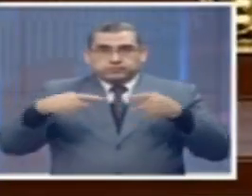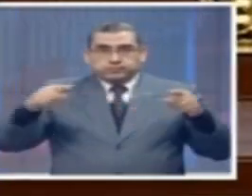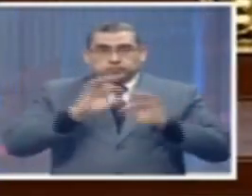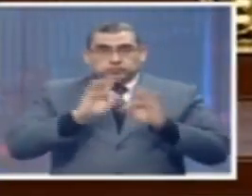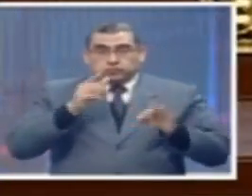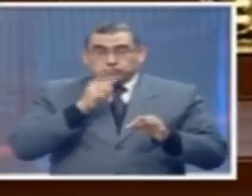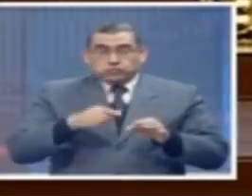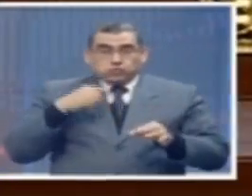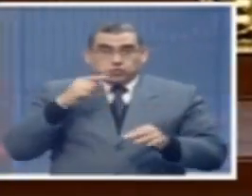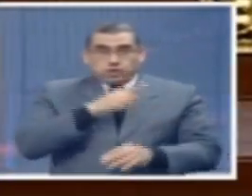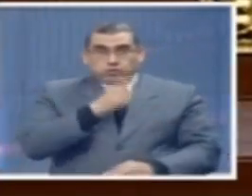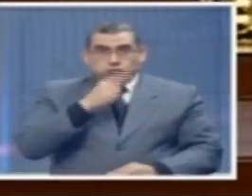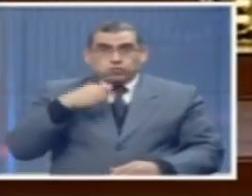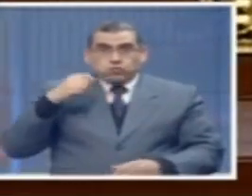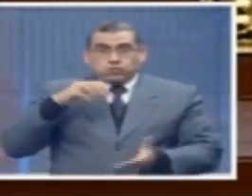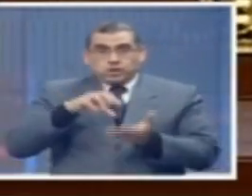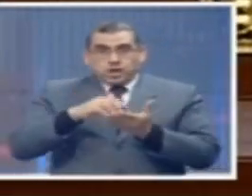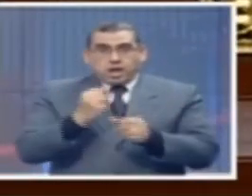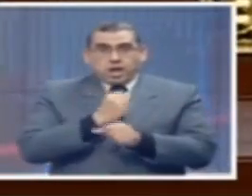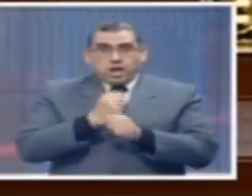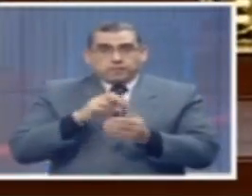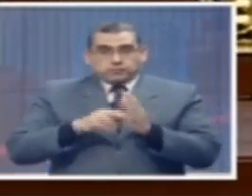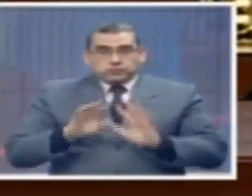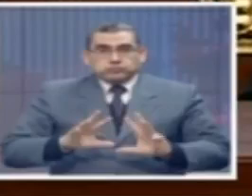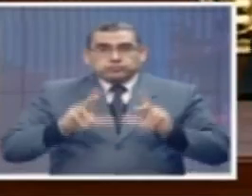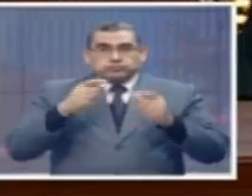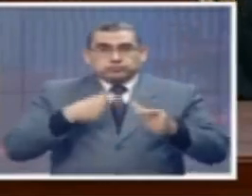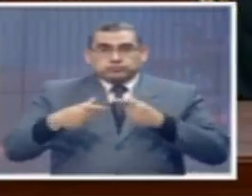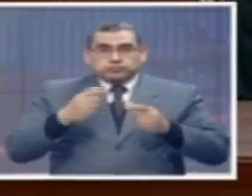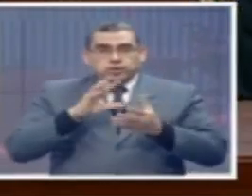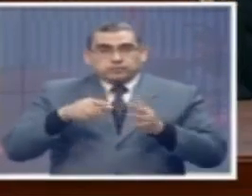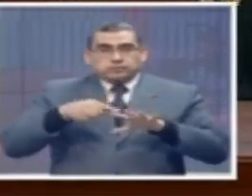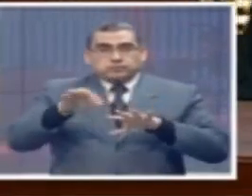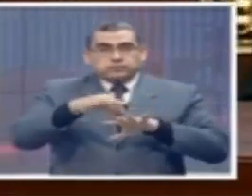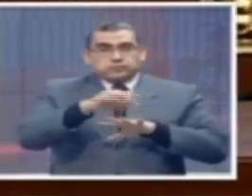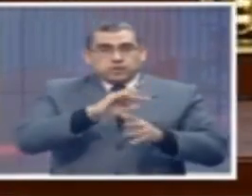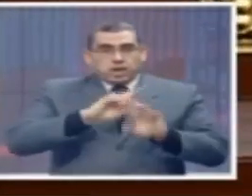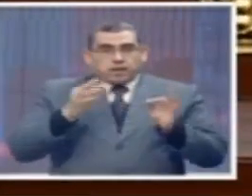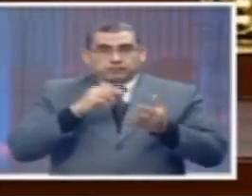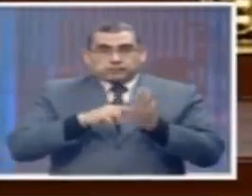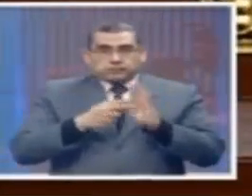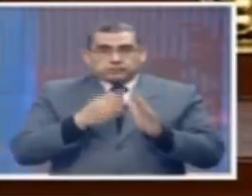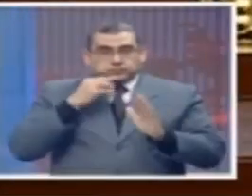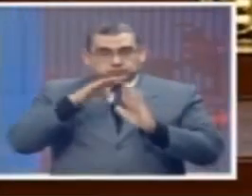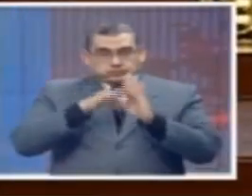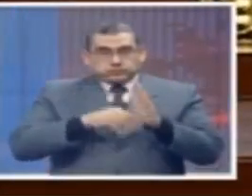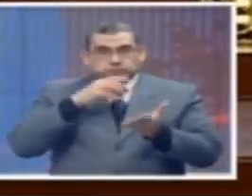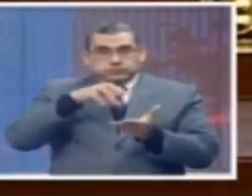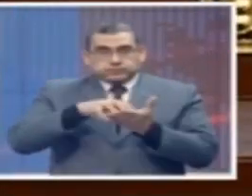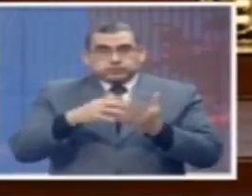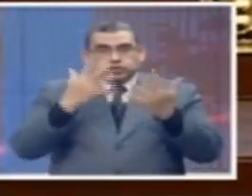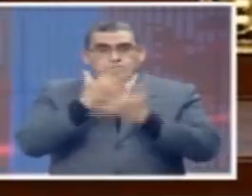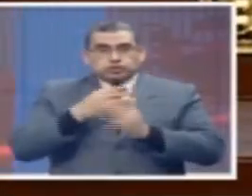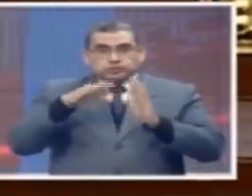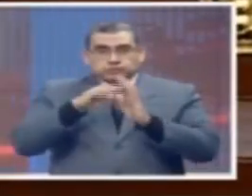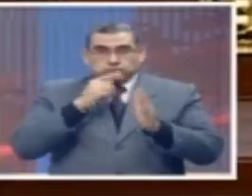كما أضاف توفيق أن الوزارة تعمل على التطوير من خلال عدة محاور، منها تطوير الهيكل